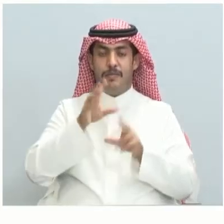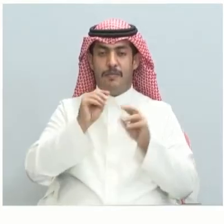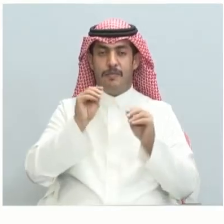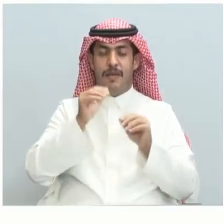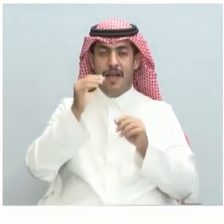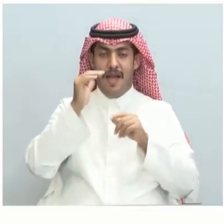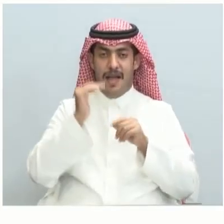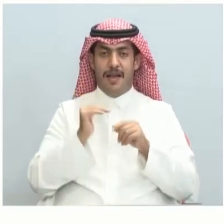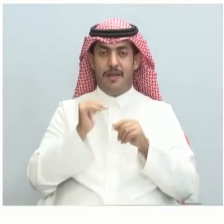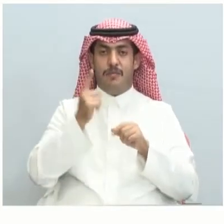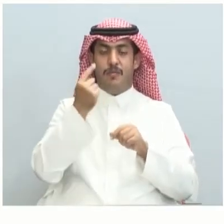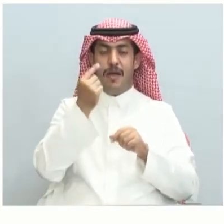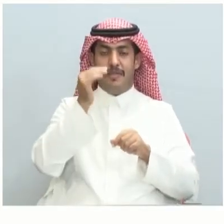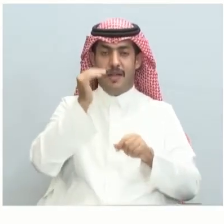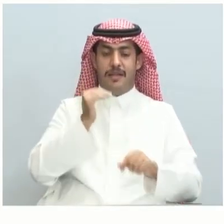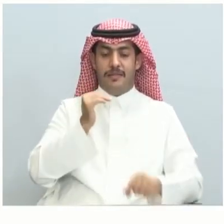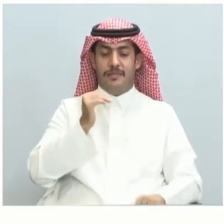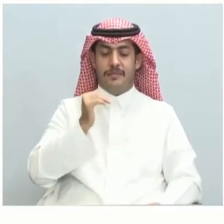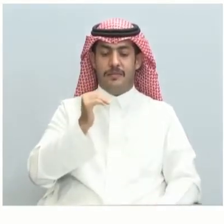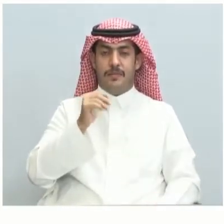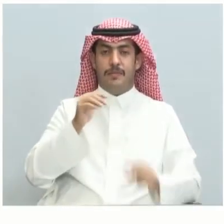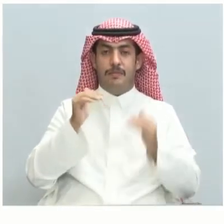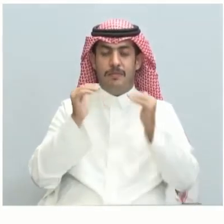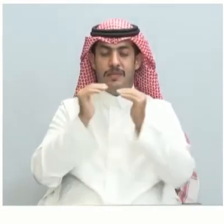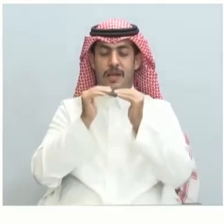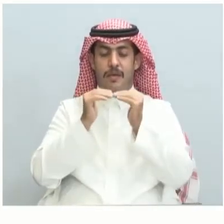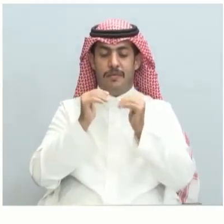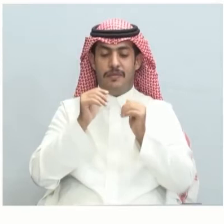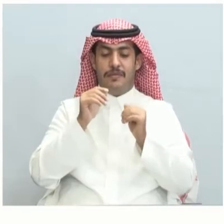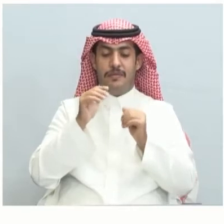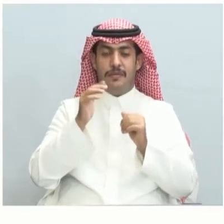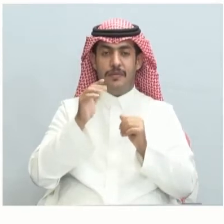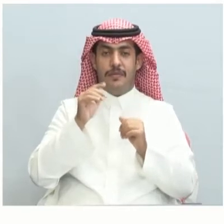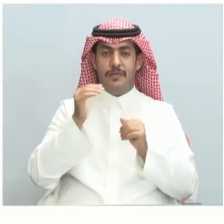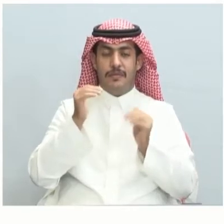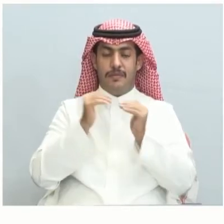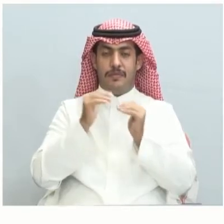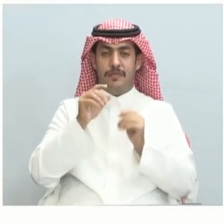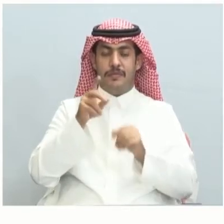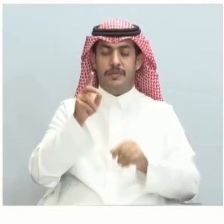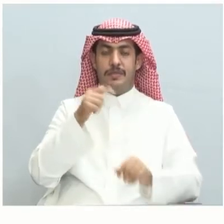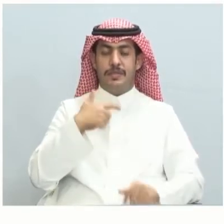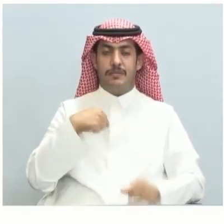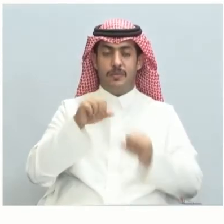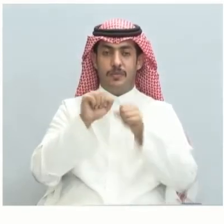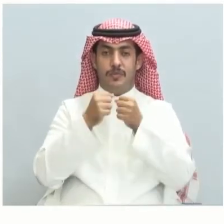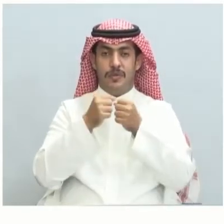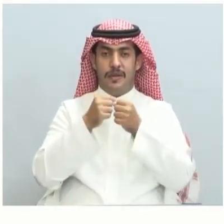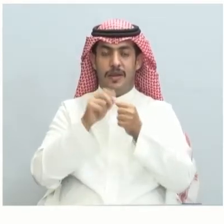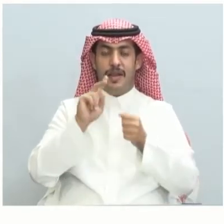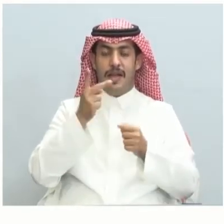اقل من الواحد مساويه للواحد واكبر ابنائي وبناتي نسميها كسور